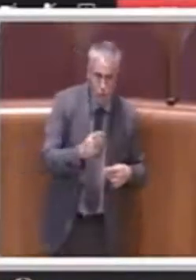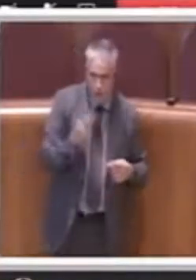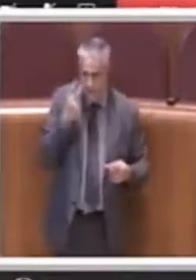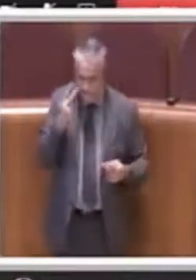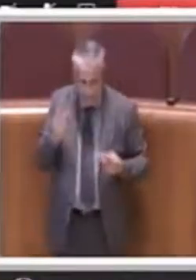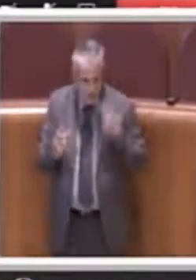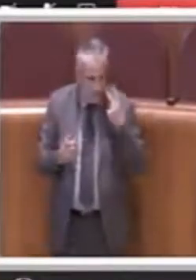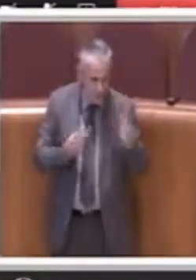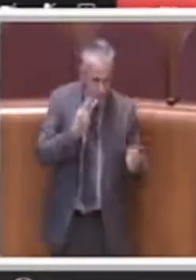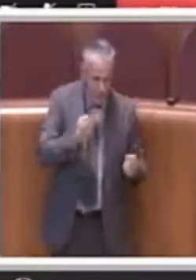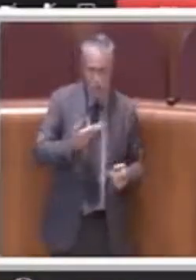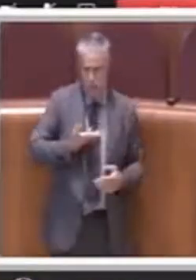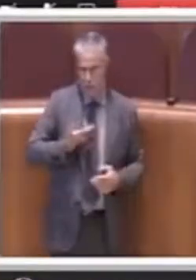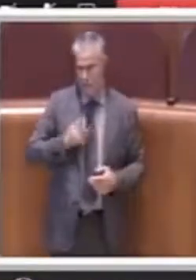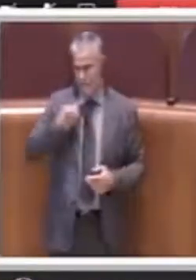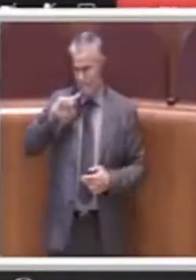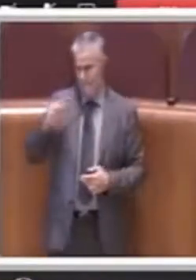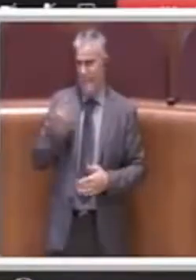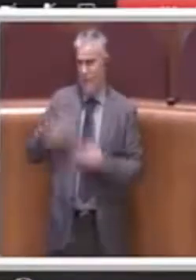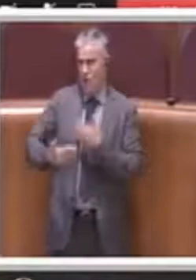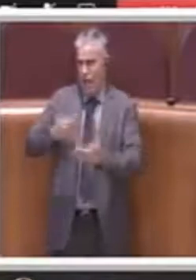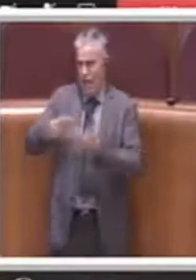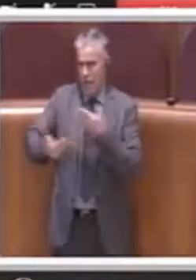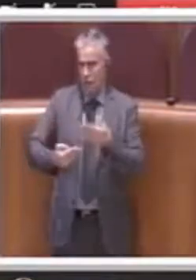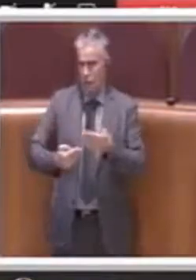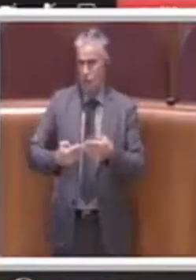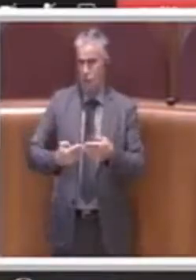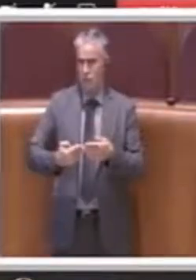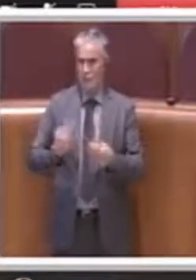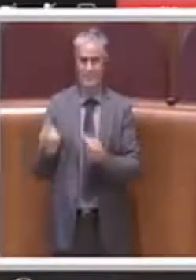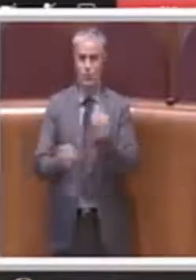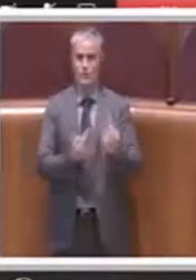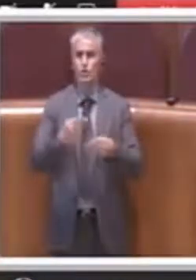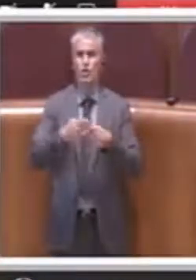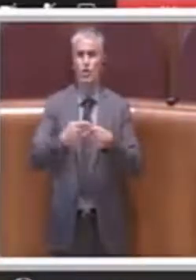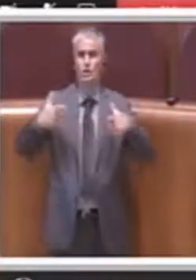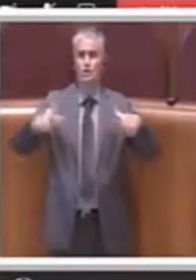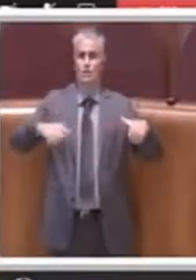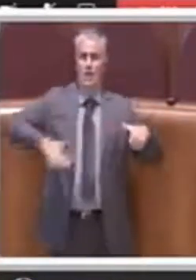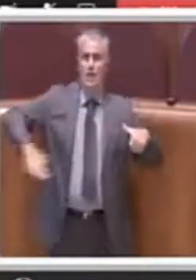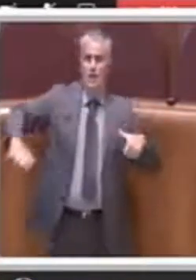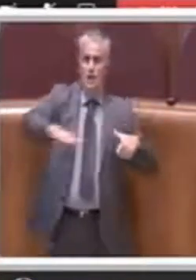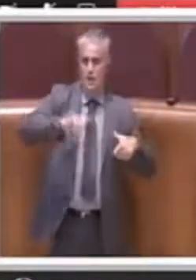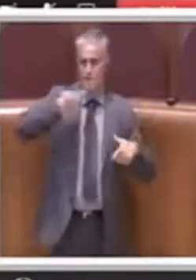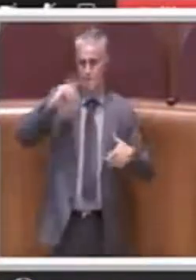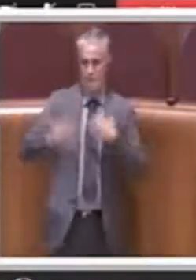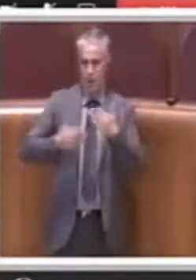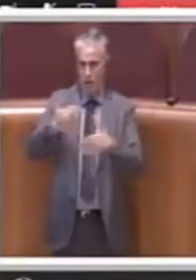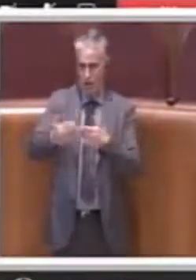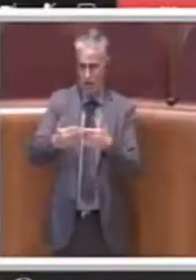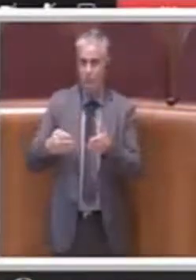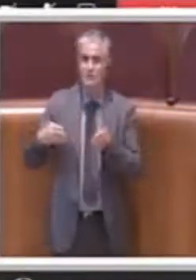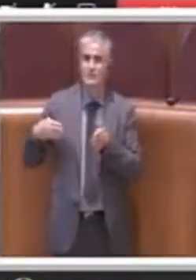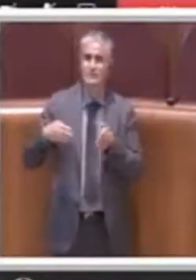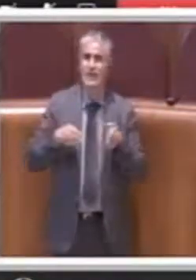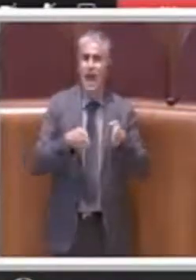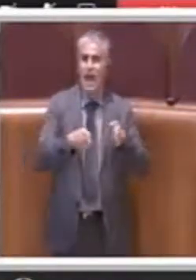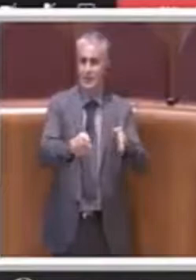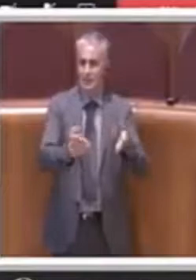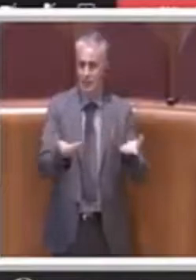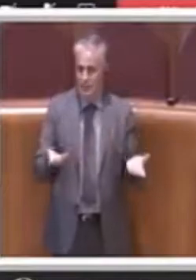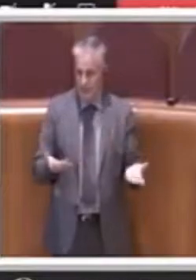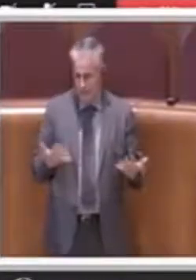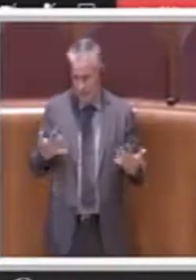è migliorato ed è molto migliorato. Tant'è che, per quanto riguarda ovviamente le strade, stiamo